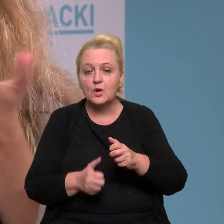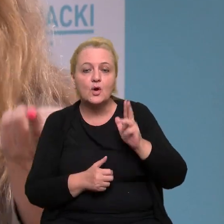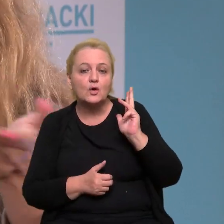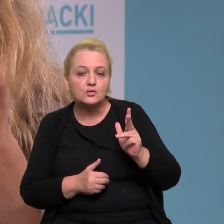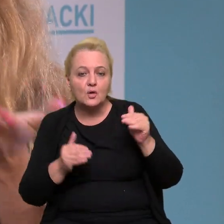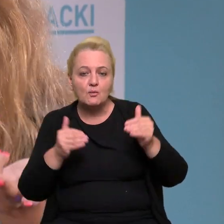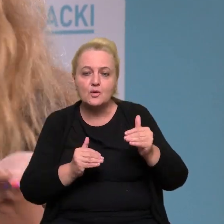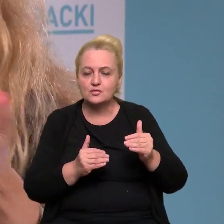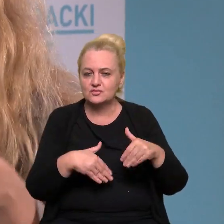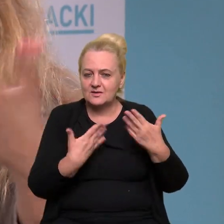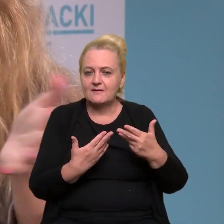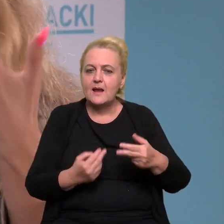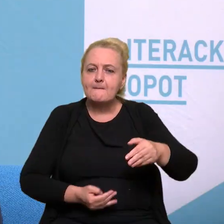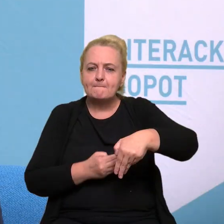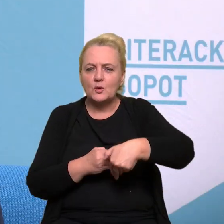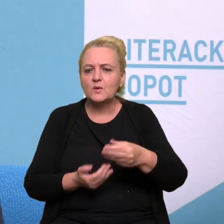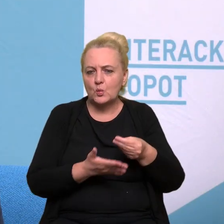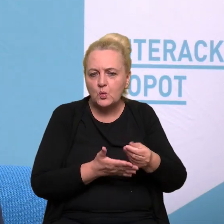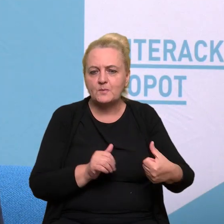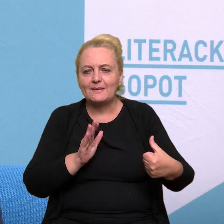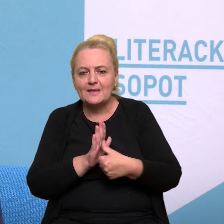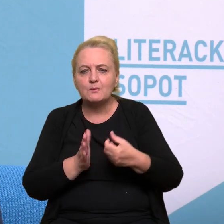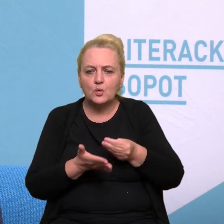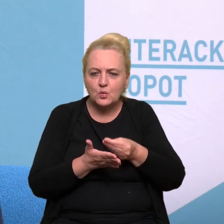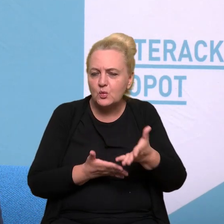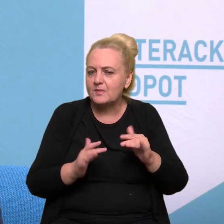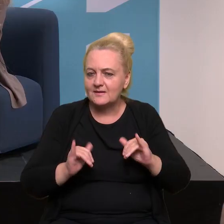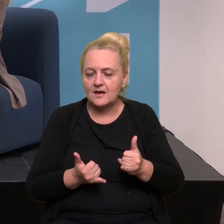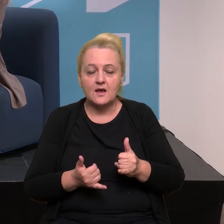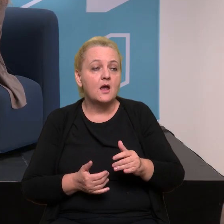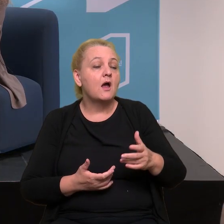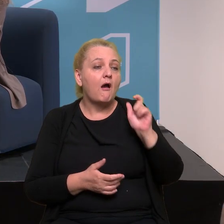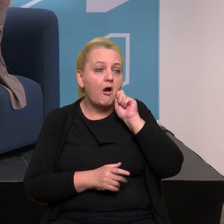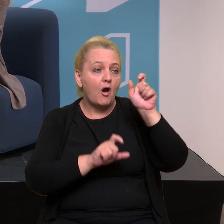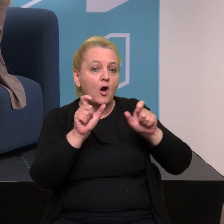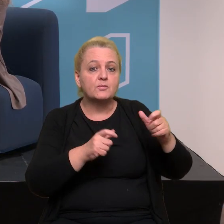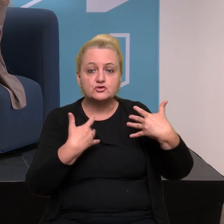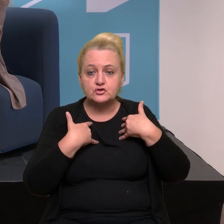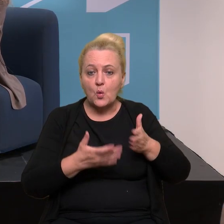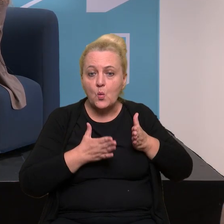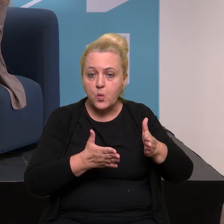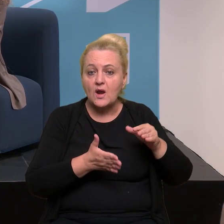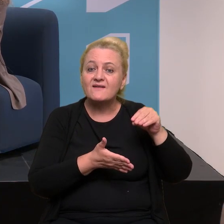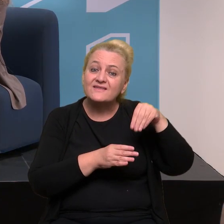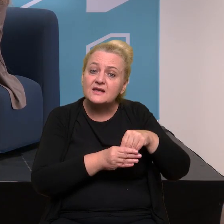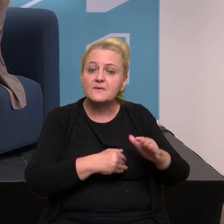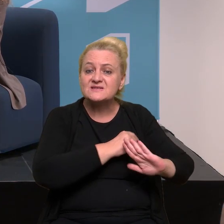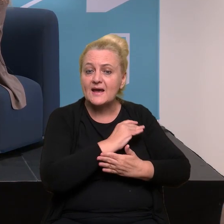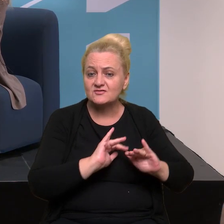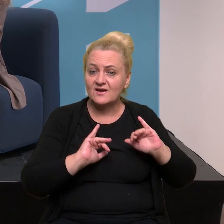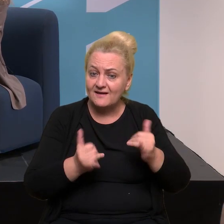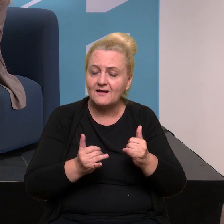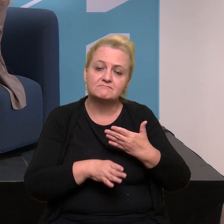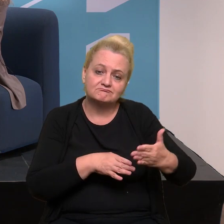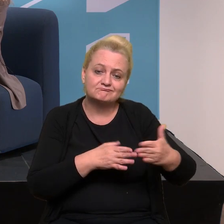sobie pozwolić na podpaski i tampony, i jak można wspierać kobiety, które żyją na ulicy w tym zakresie i tak dalej, i tak